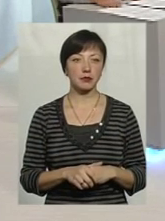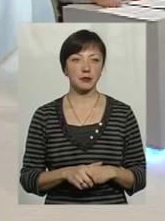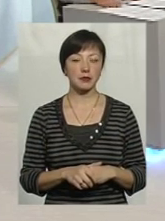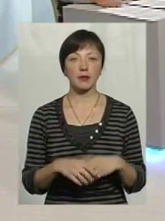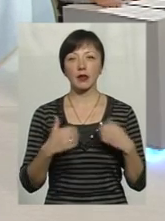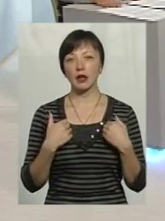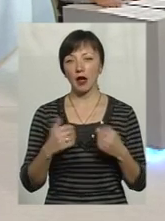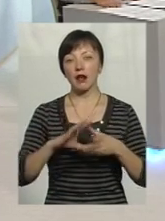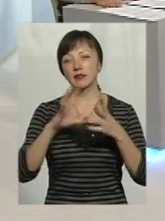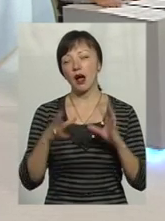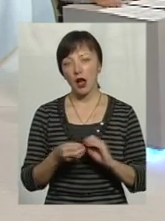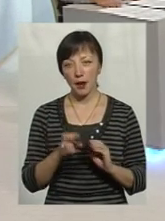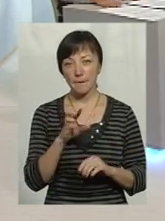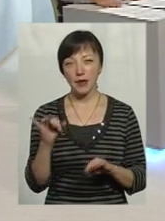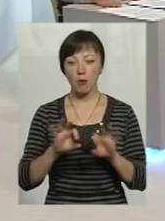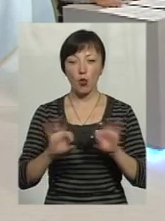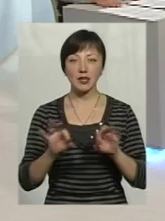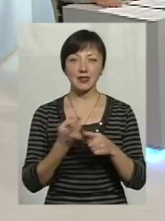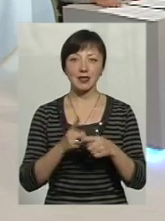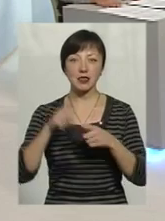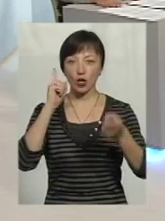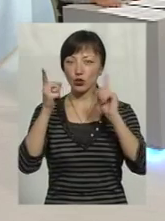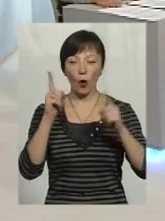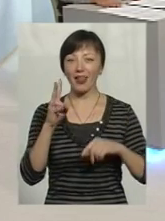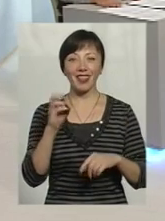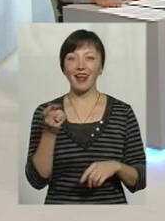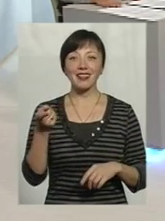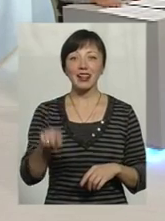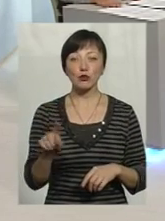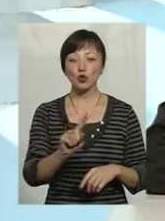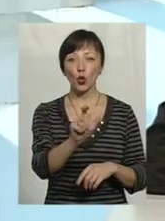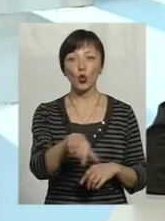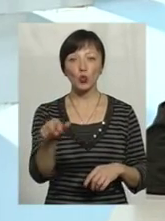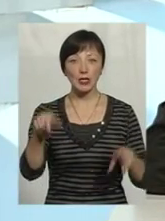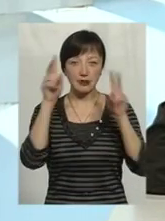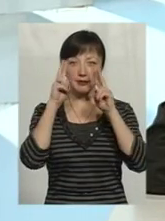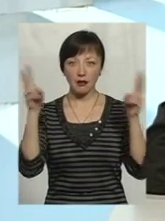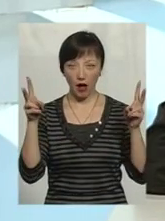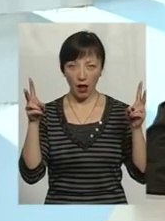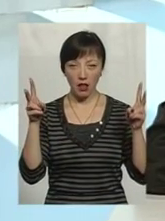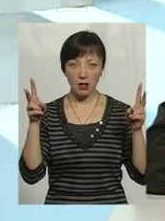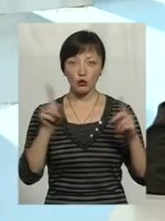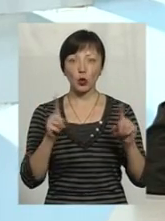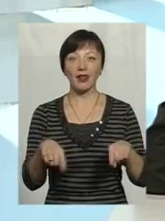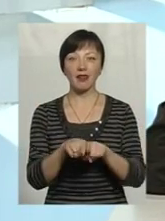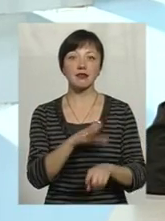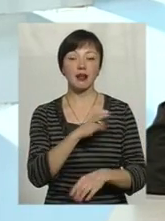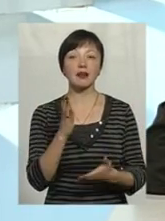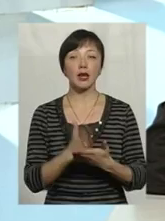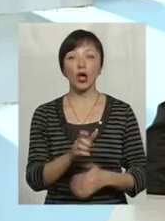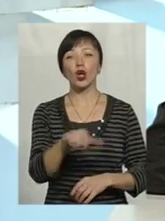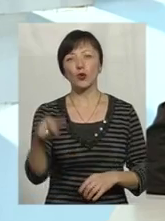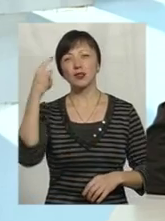Я взагалі би пояснила цей шок навіть не тим, що люди не знали, так, що такі статки є.